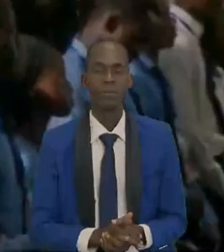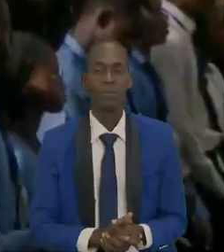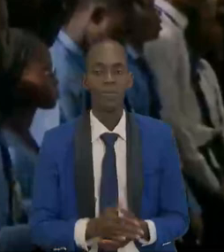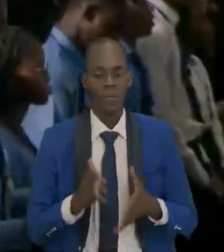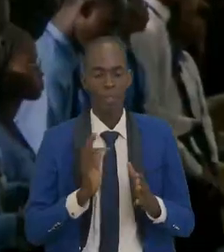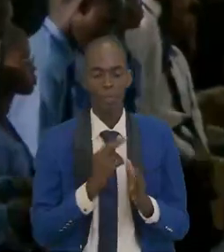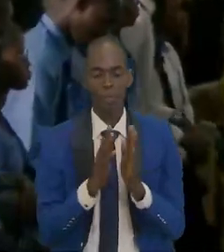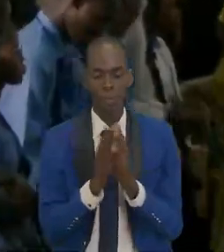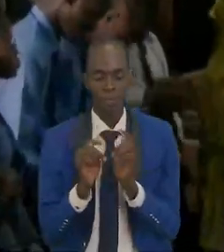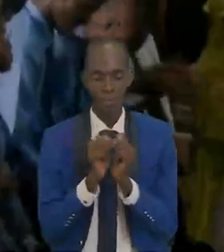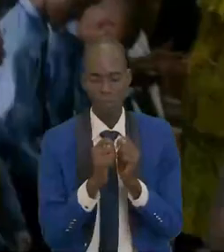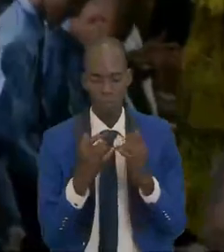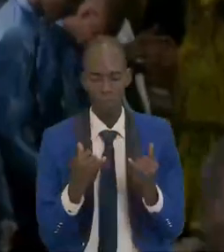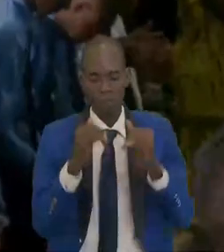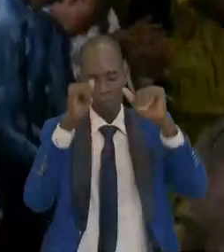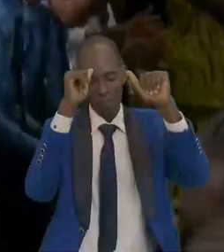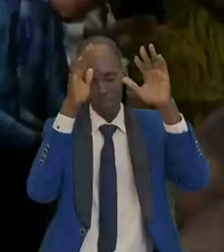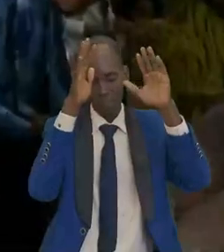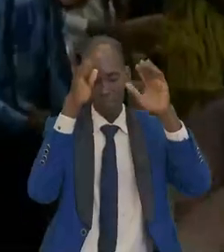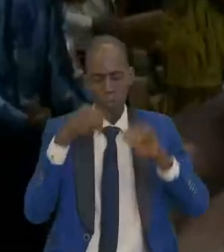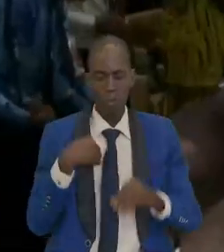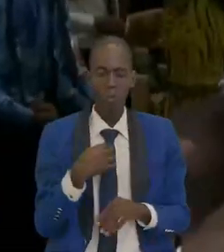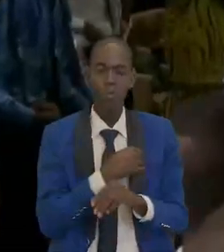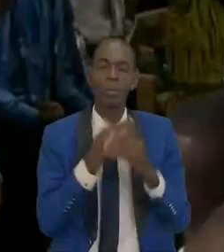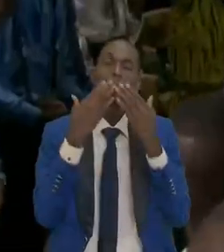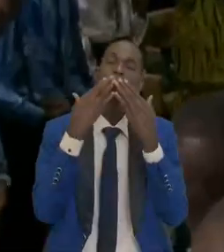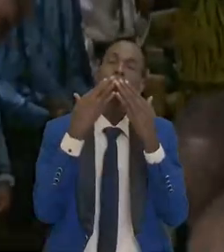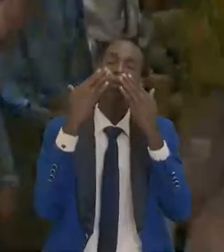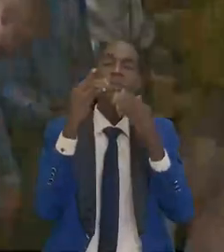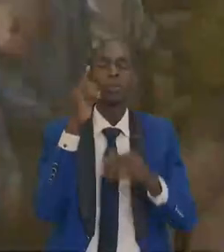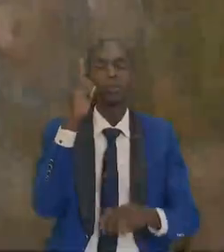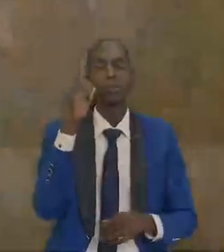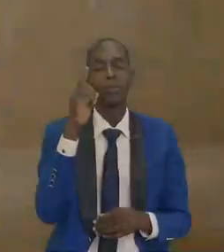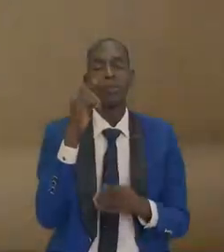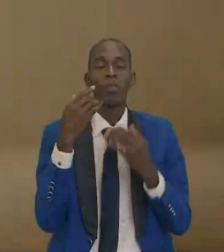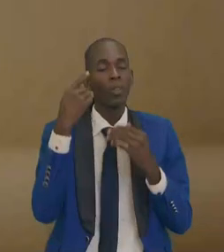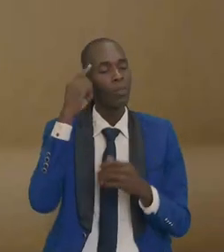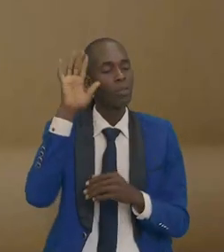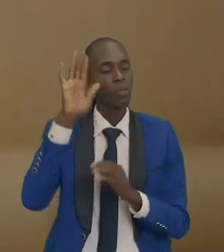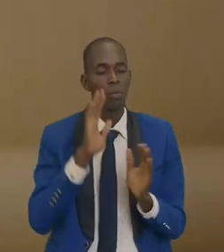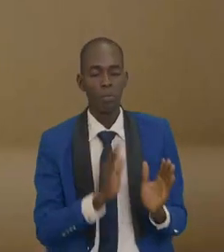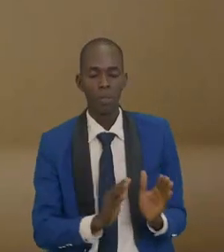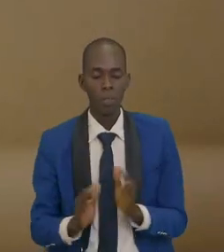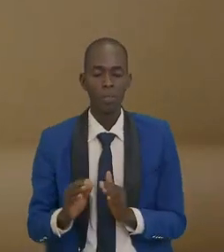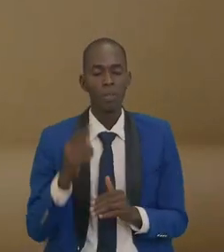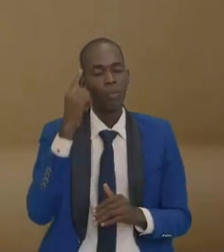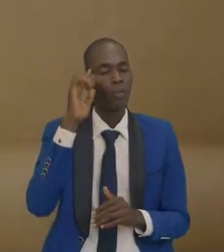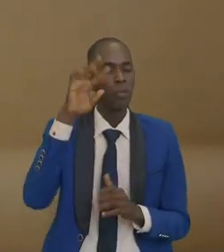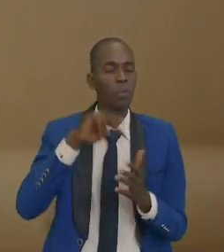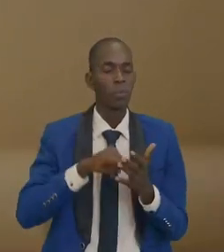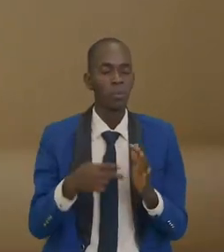Prions ensemble. Père, nous te remercions pour ton plan, pour ton